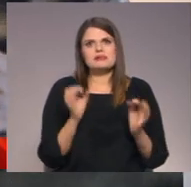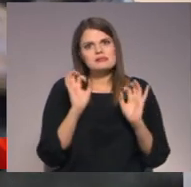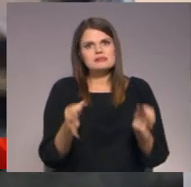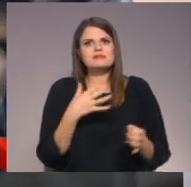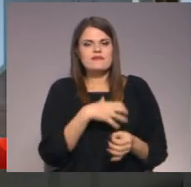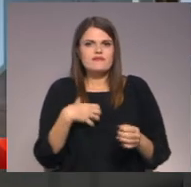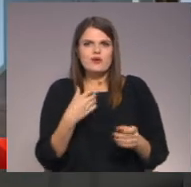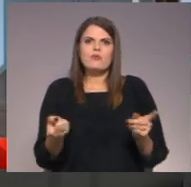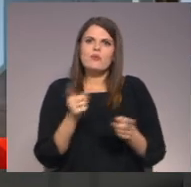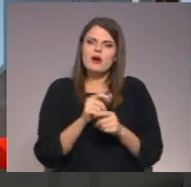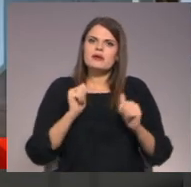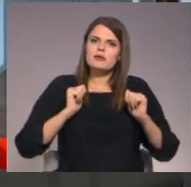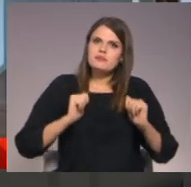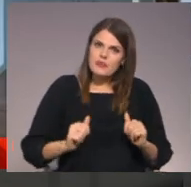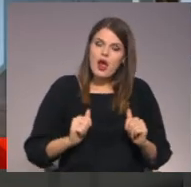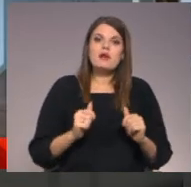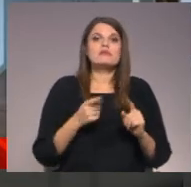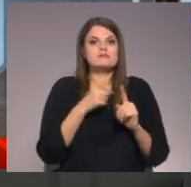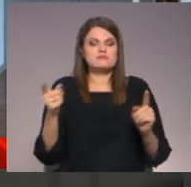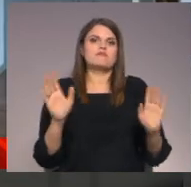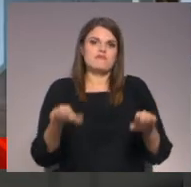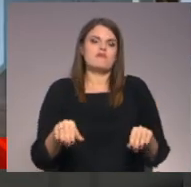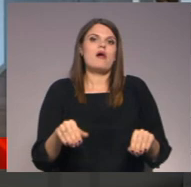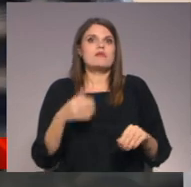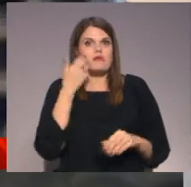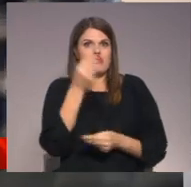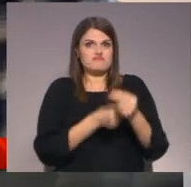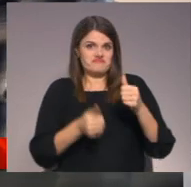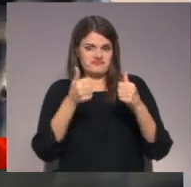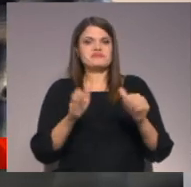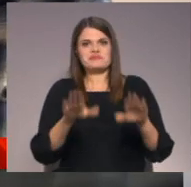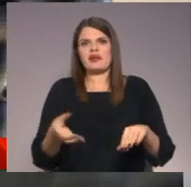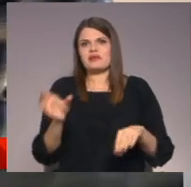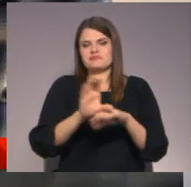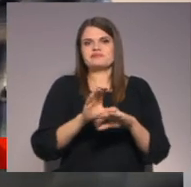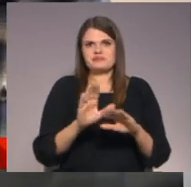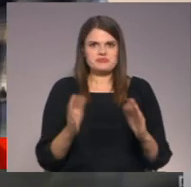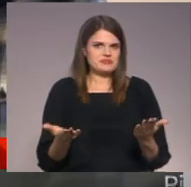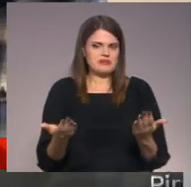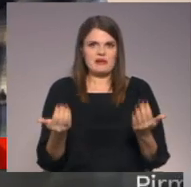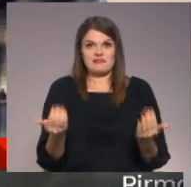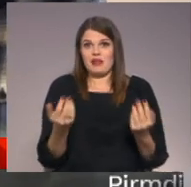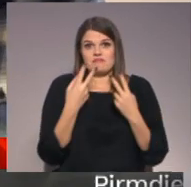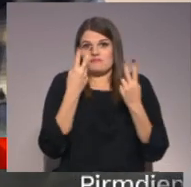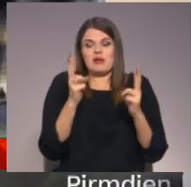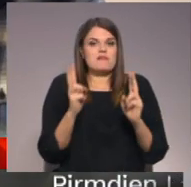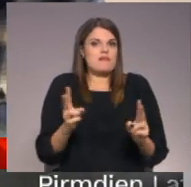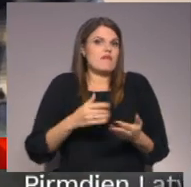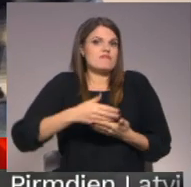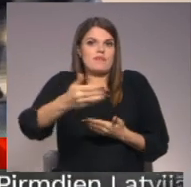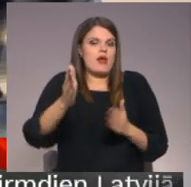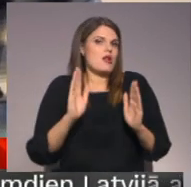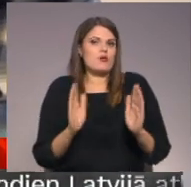jādara mierīgākos apstākļos, kad visi uzņēmēji strādā. Bet to mēs redzēsim tālāk, kā tas iespaidosies uz